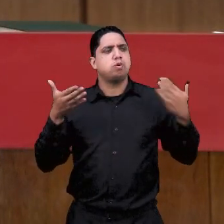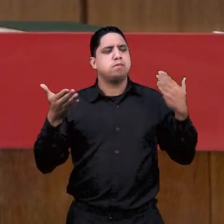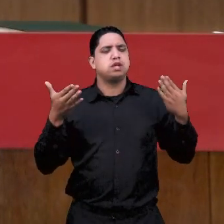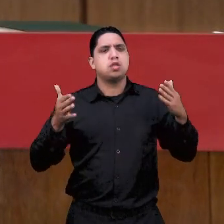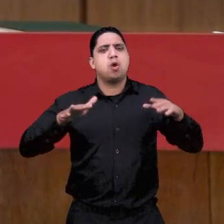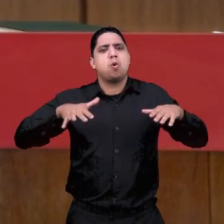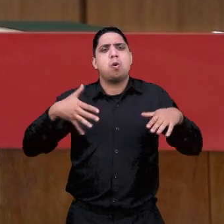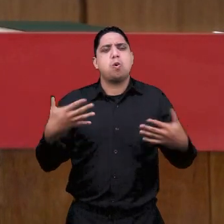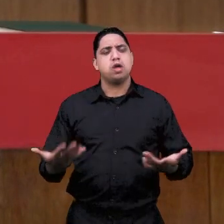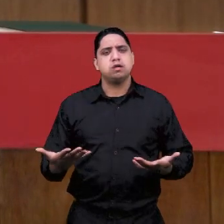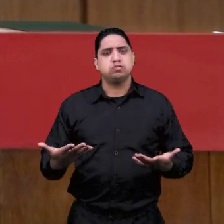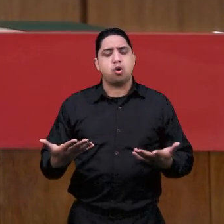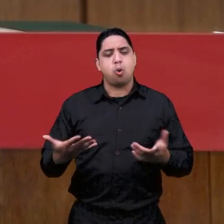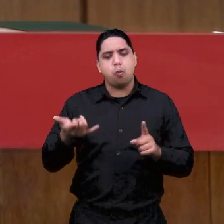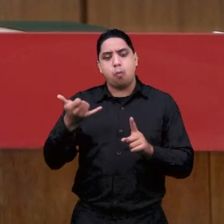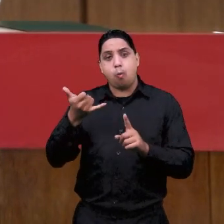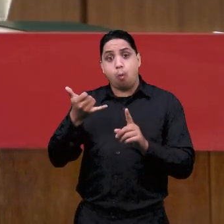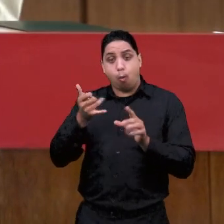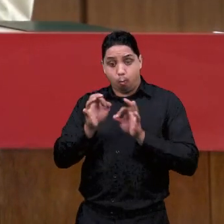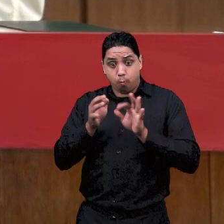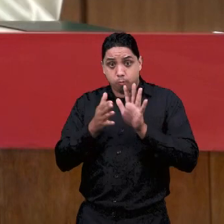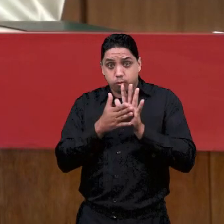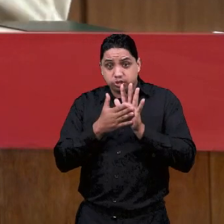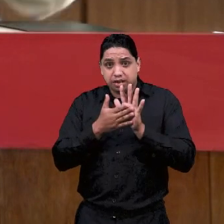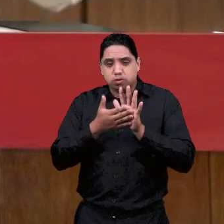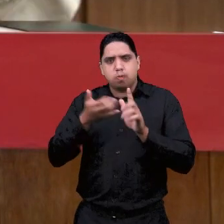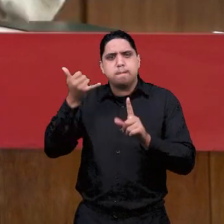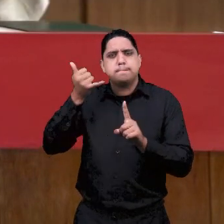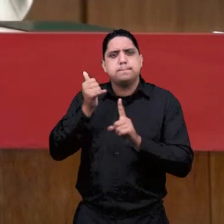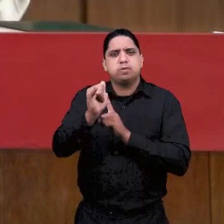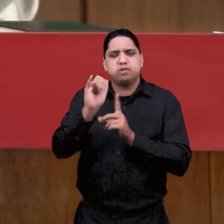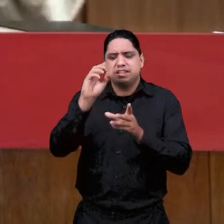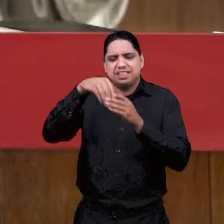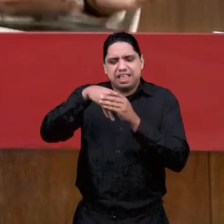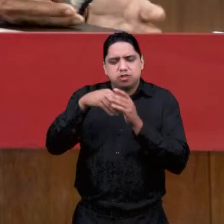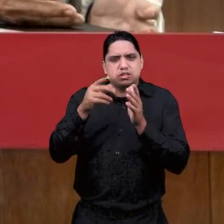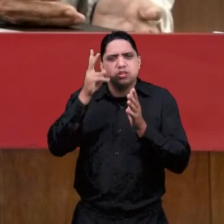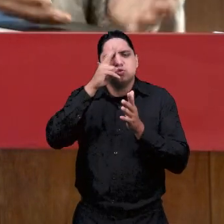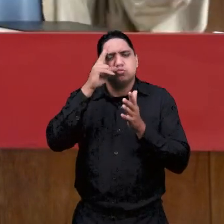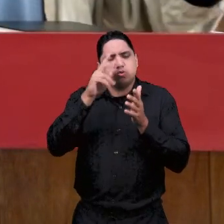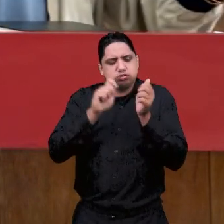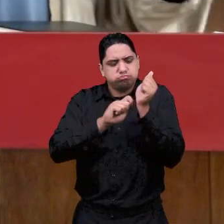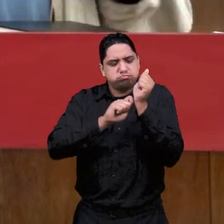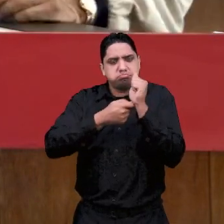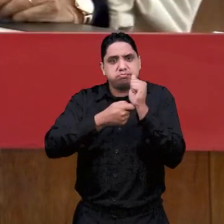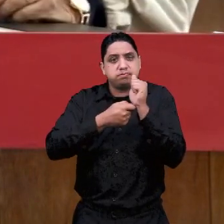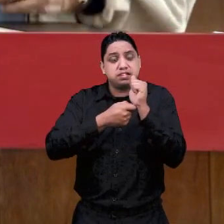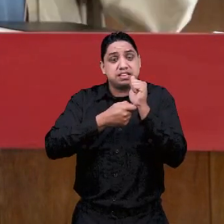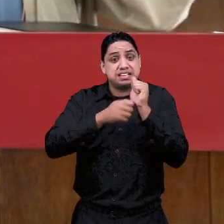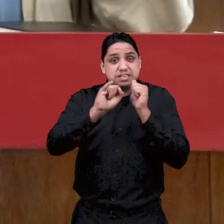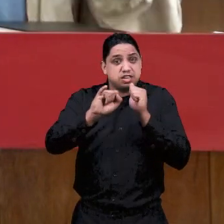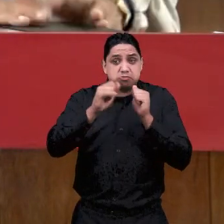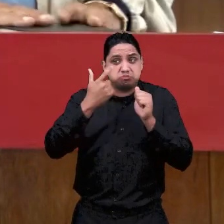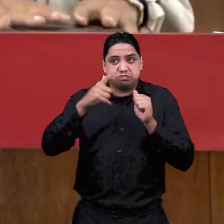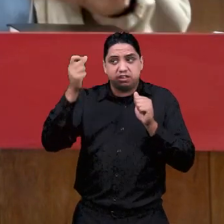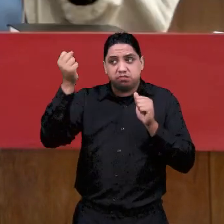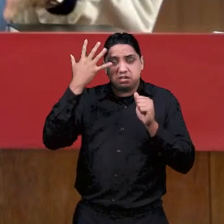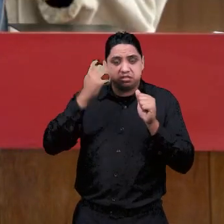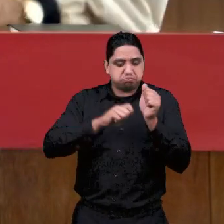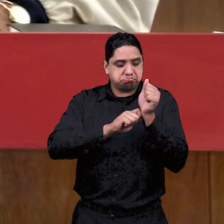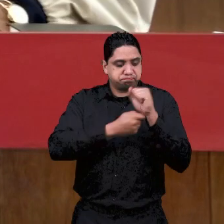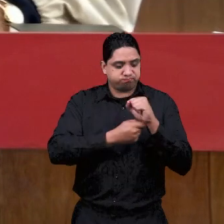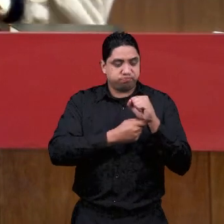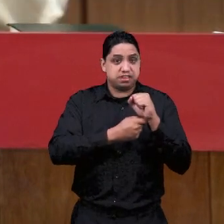caché à l'Ancien Testament. Et que celui qui n'a pas la révélation n'arrive pas à le découvrir. Il va continuer dans la